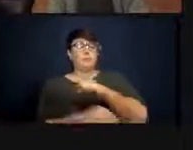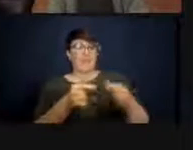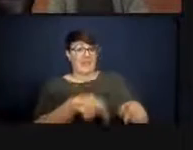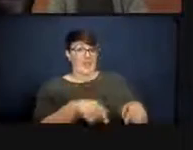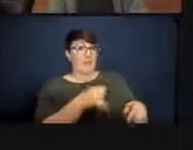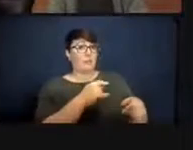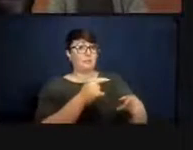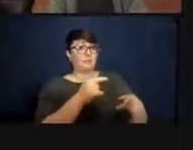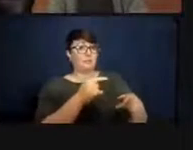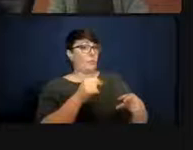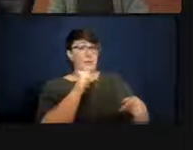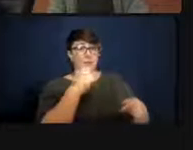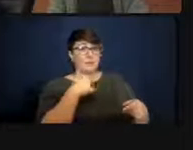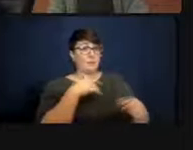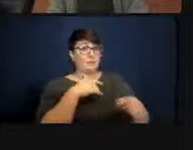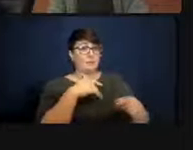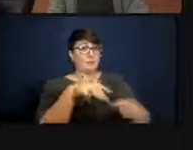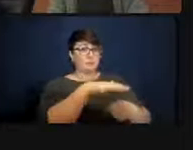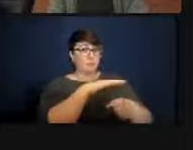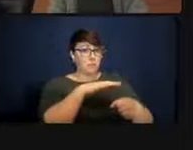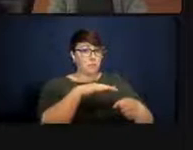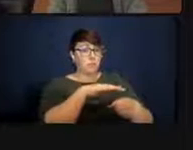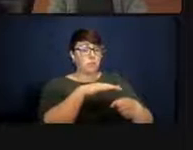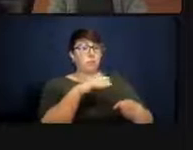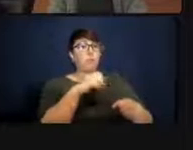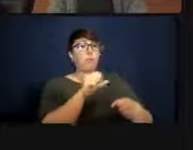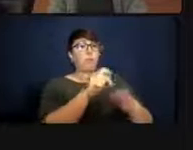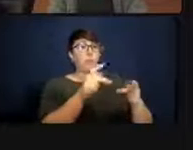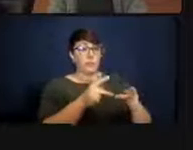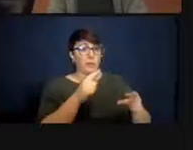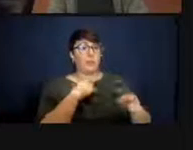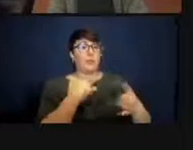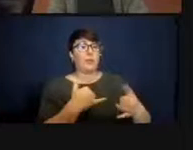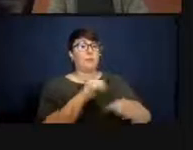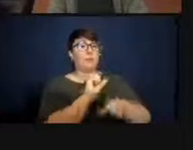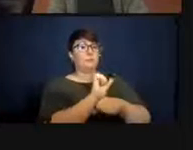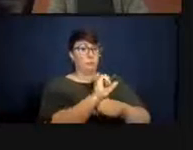الخريف ونحن نعمل معهم أيضا